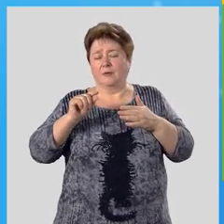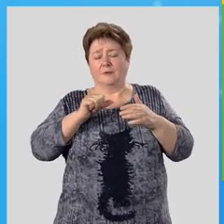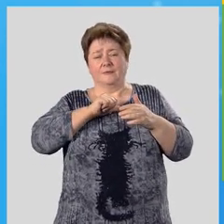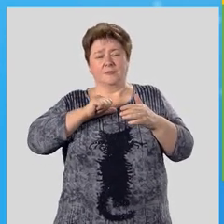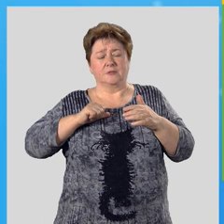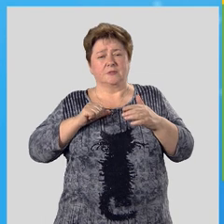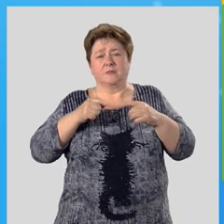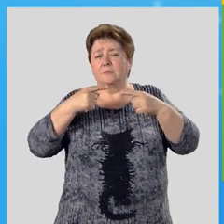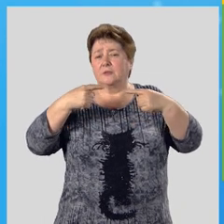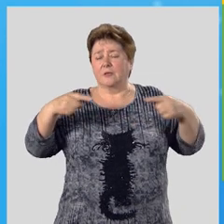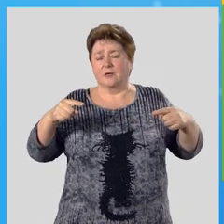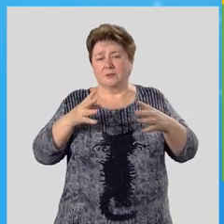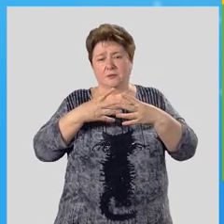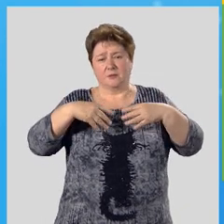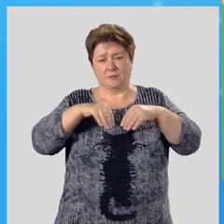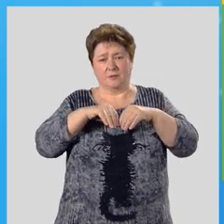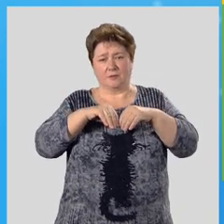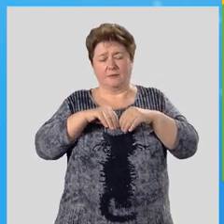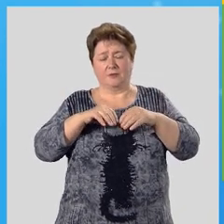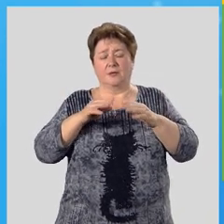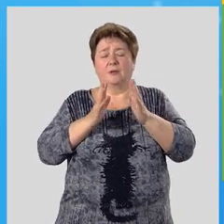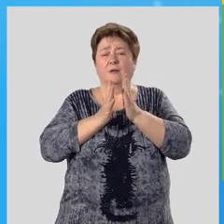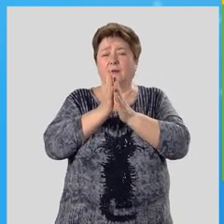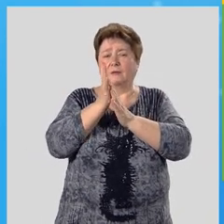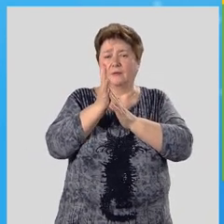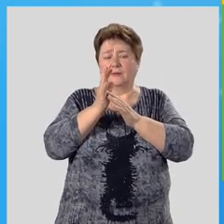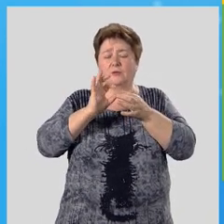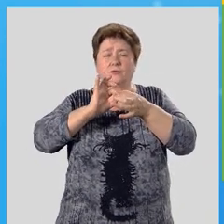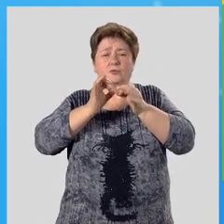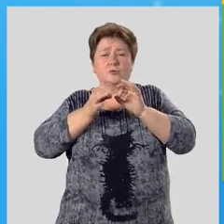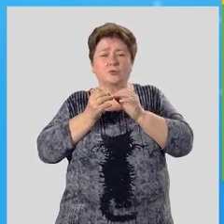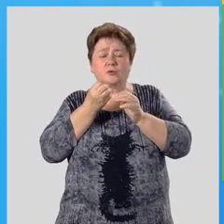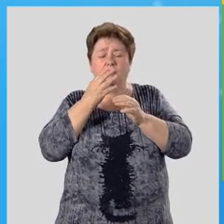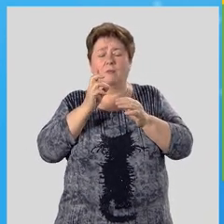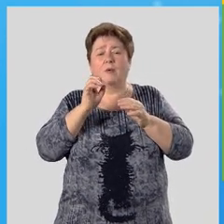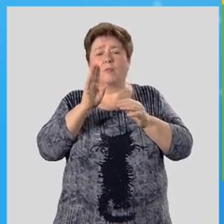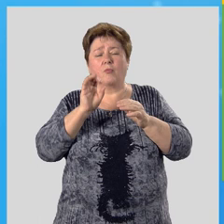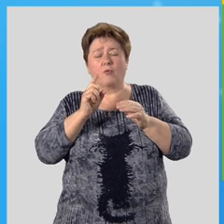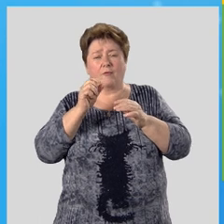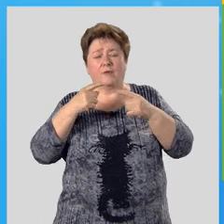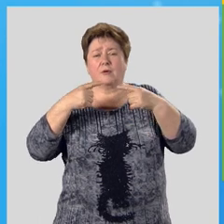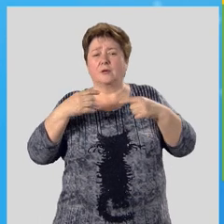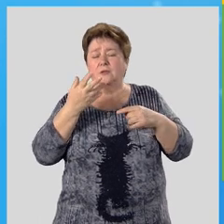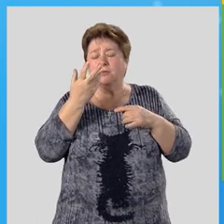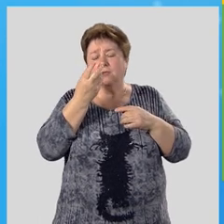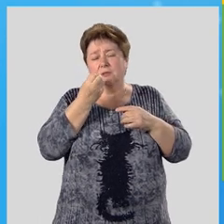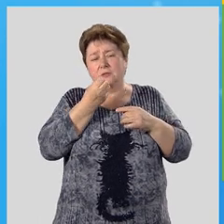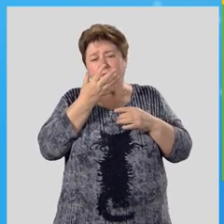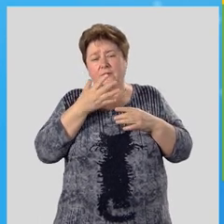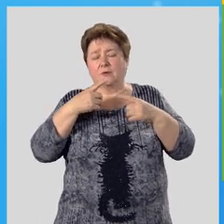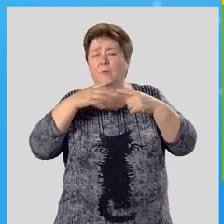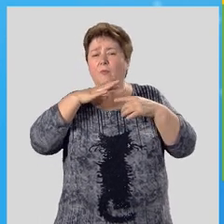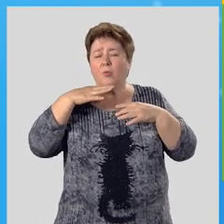самых разнообразных семействах – злаковых, сложноцветных, бобовых, разноцветных, а также